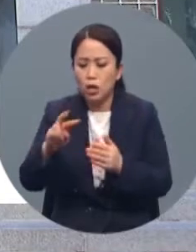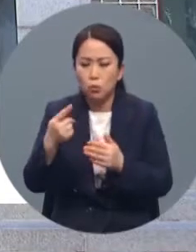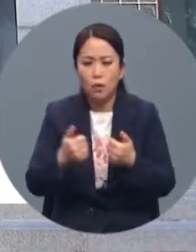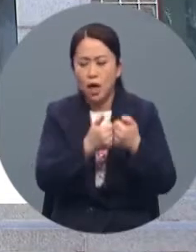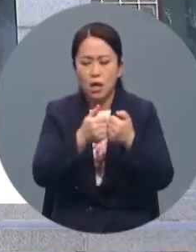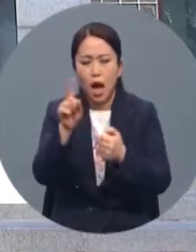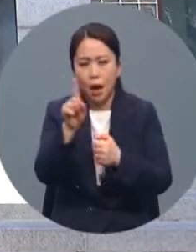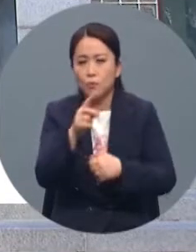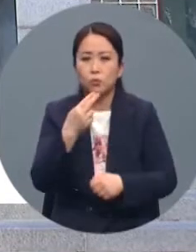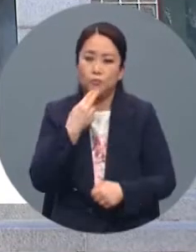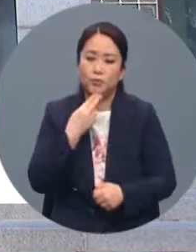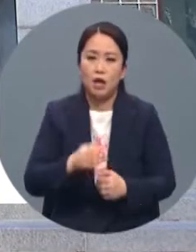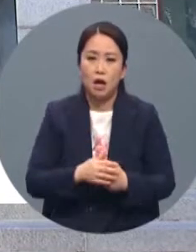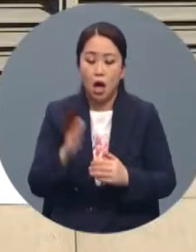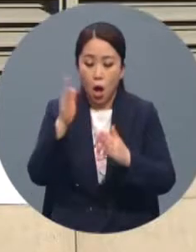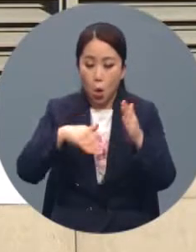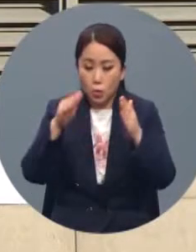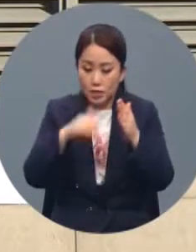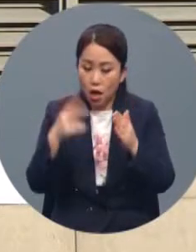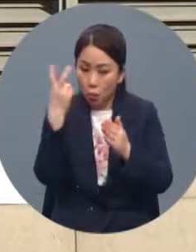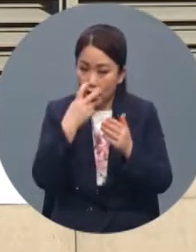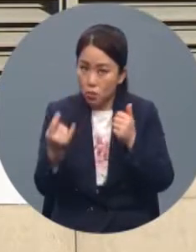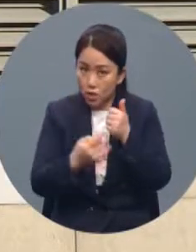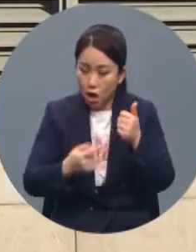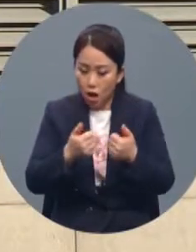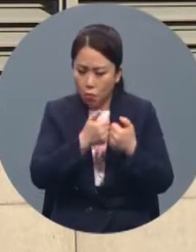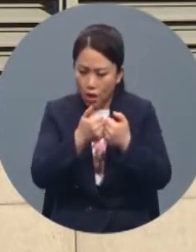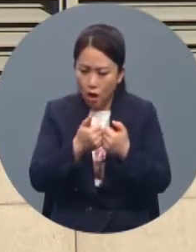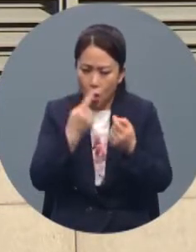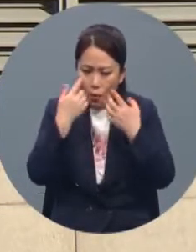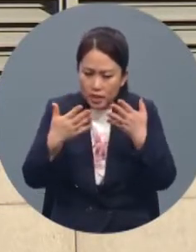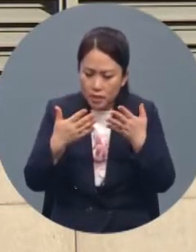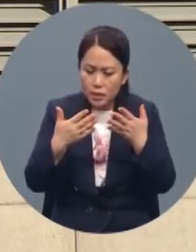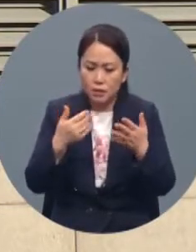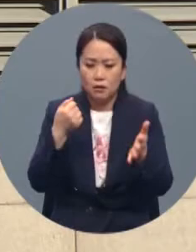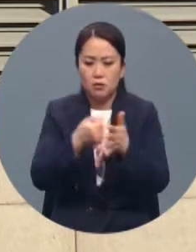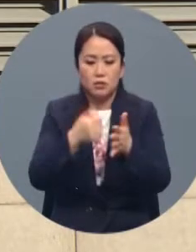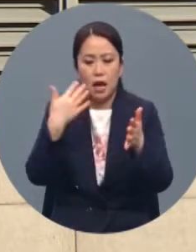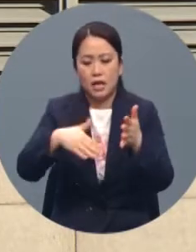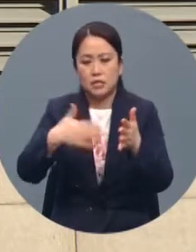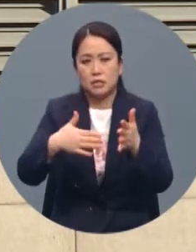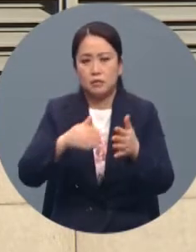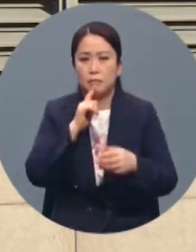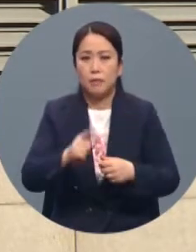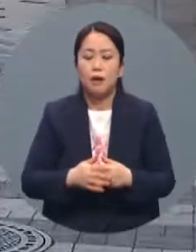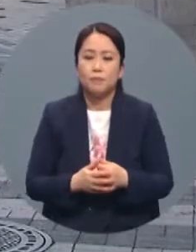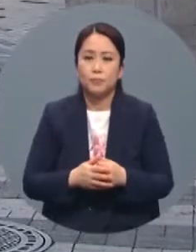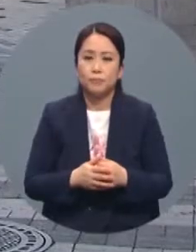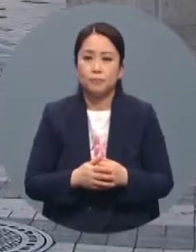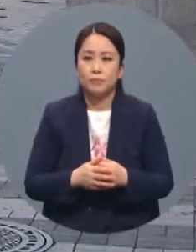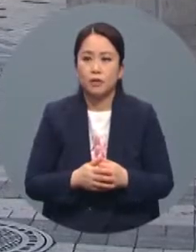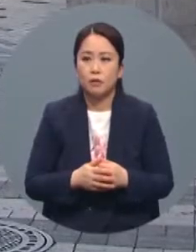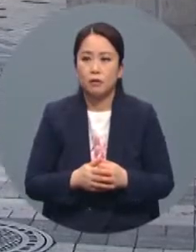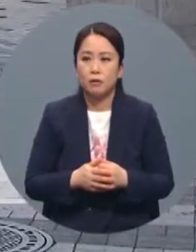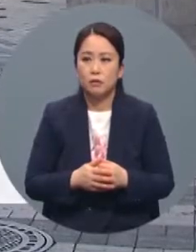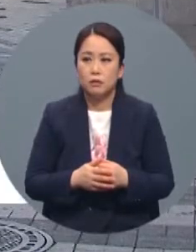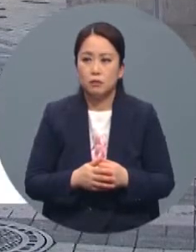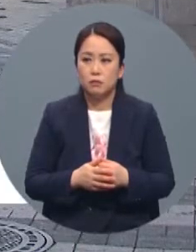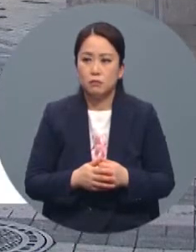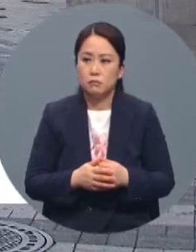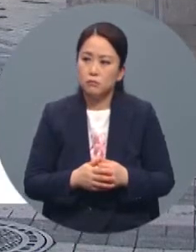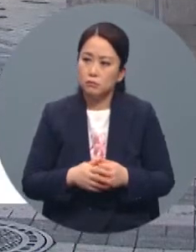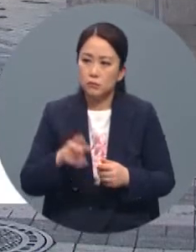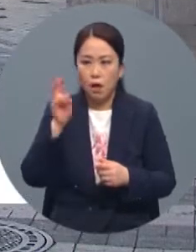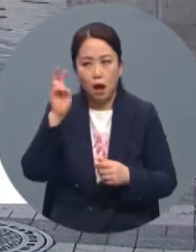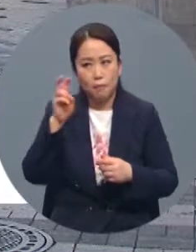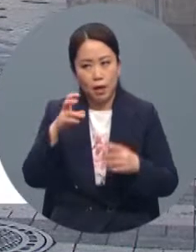않았습니다. 공정관리위원 확정 여부도 정확한 답변을 하지 않았습니다. 아마 이미